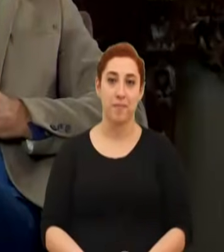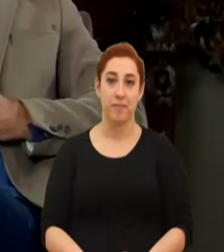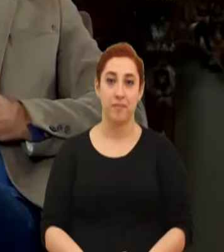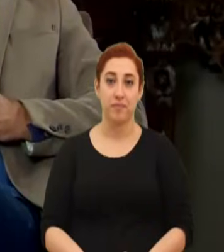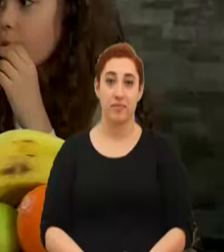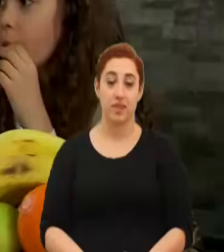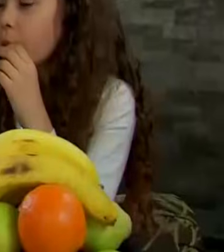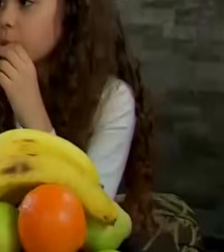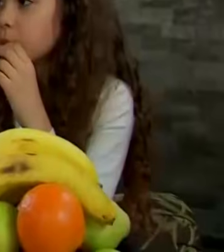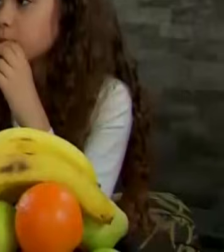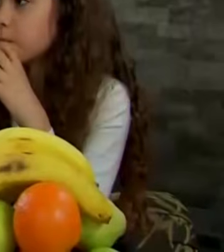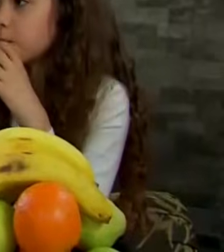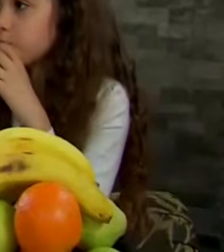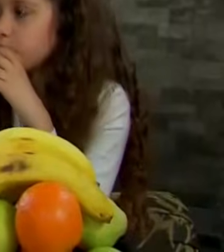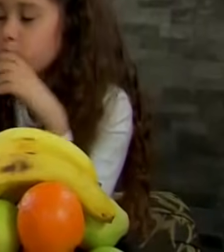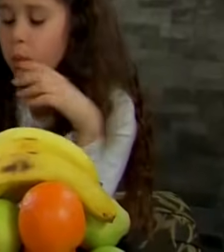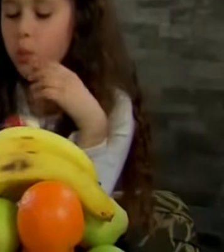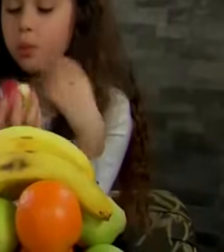söylüyor.